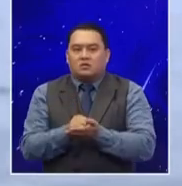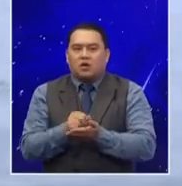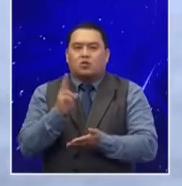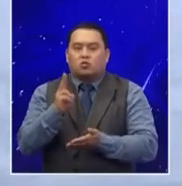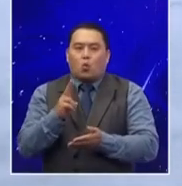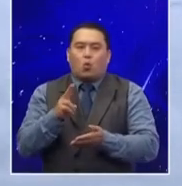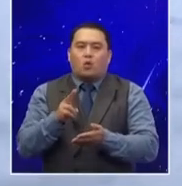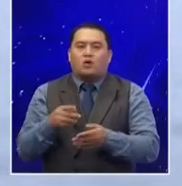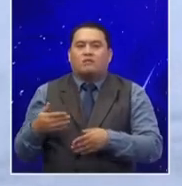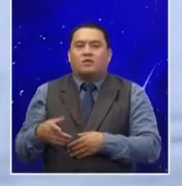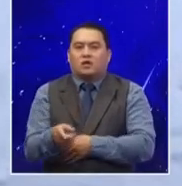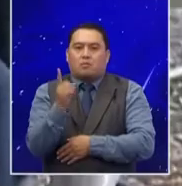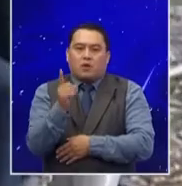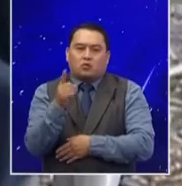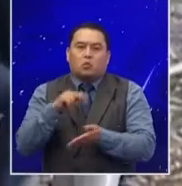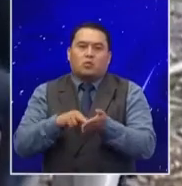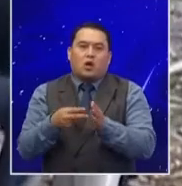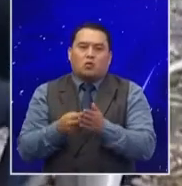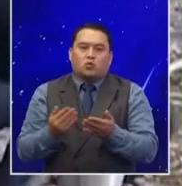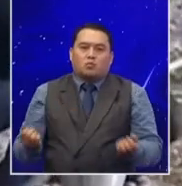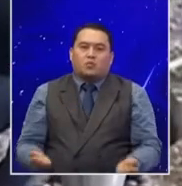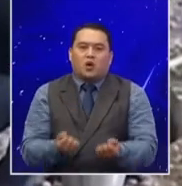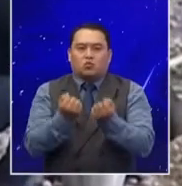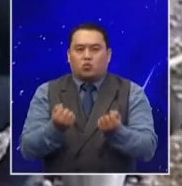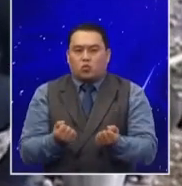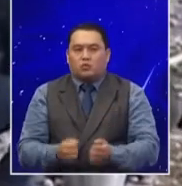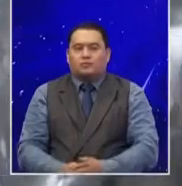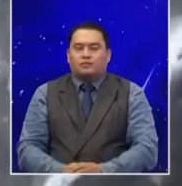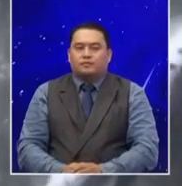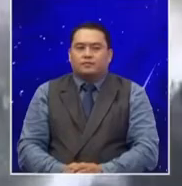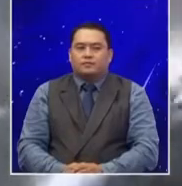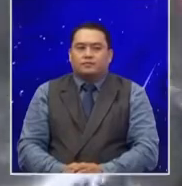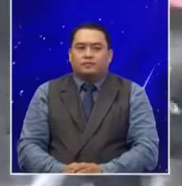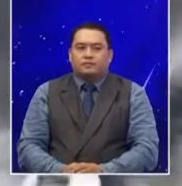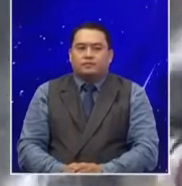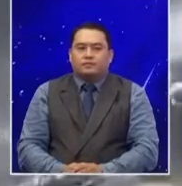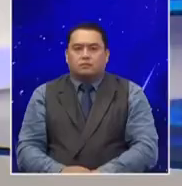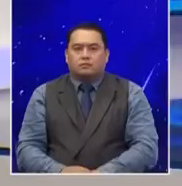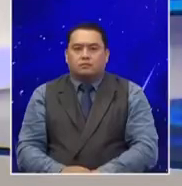кто занимается рыболовством, планируют оказывать дополнительную поддержку.